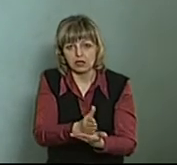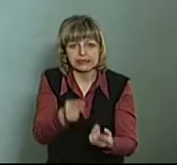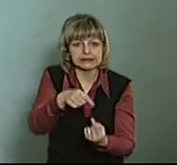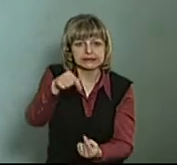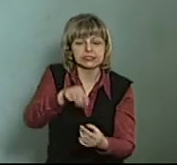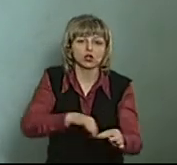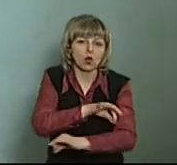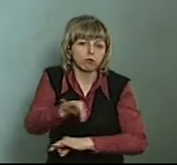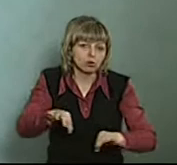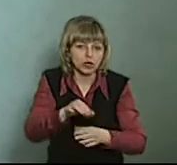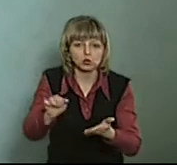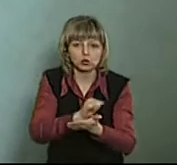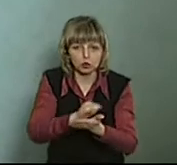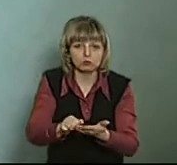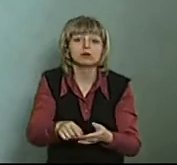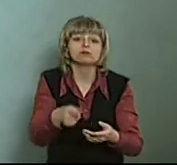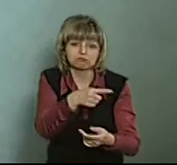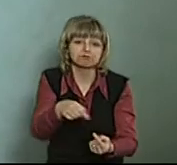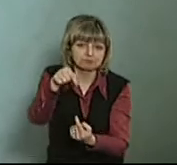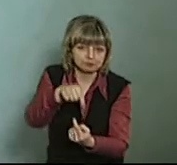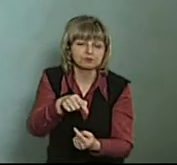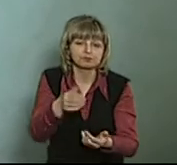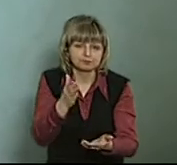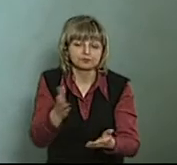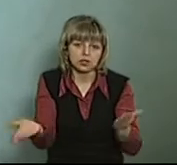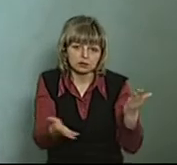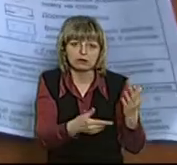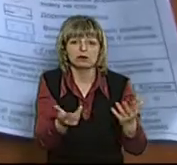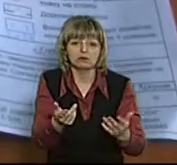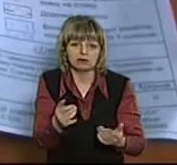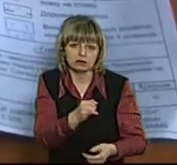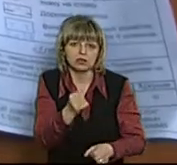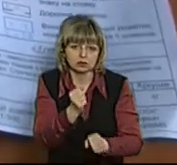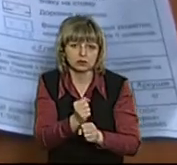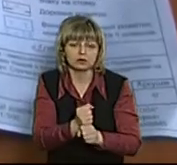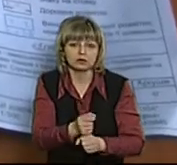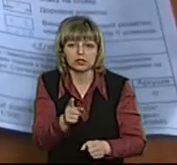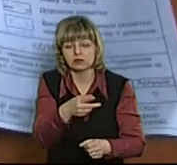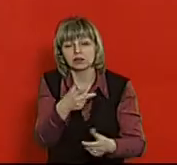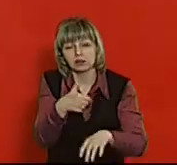проєктної документації вони попадають під знесення, ми от тільки обстежили і нарахували відновлену вартість, щоб вони сплатили.